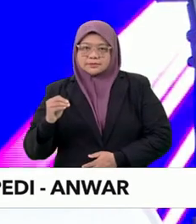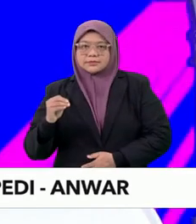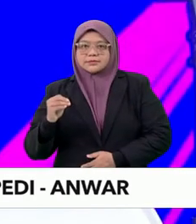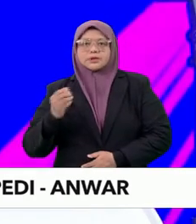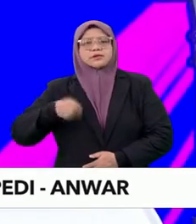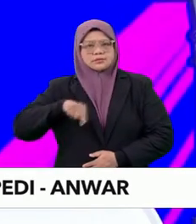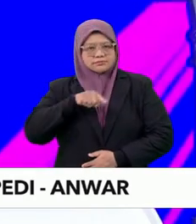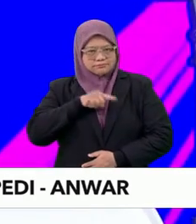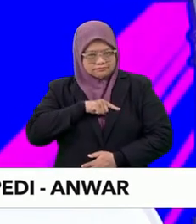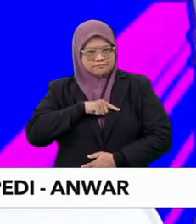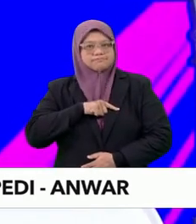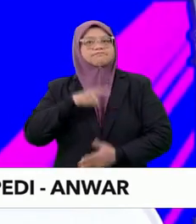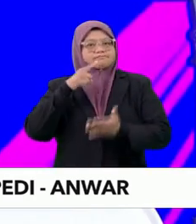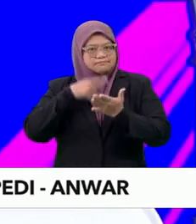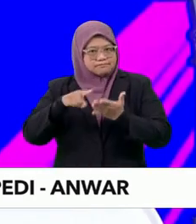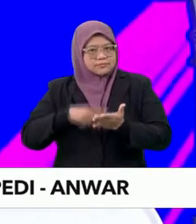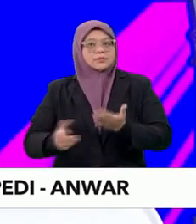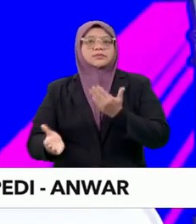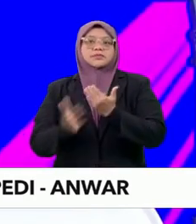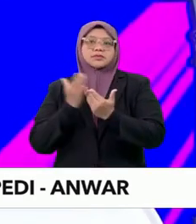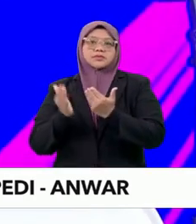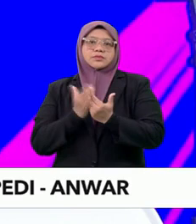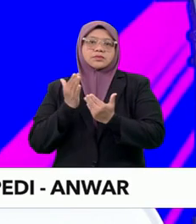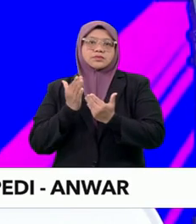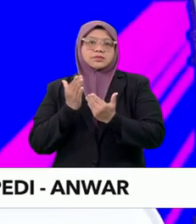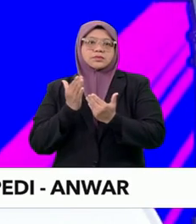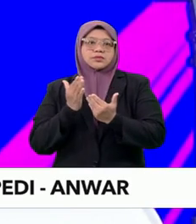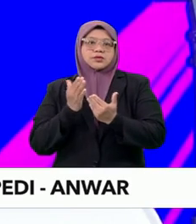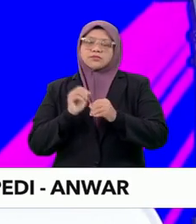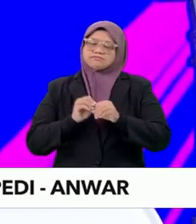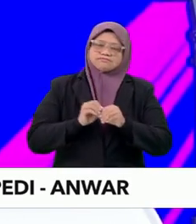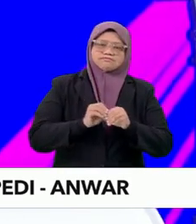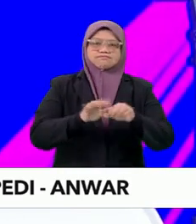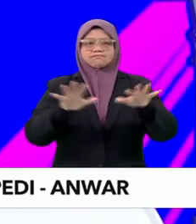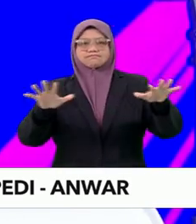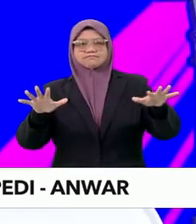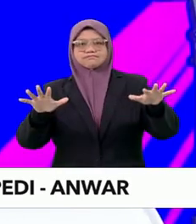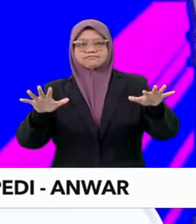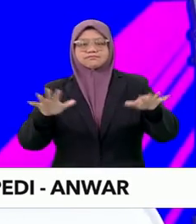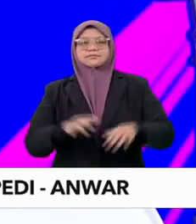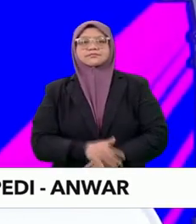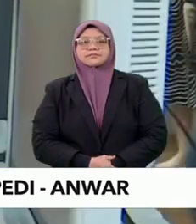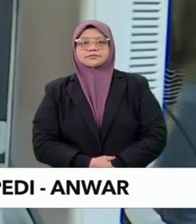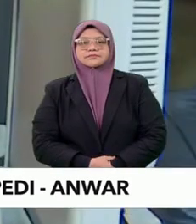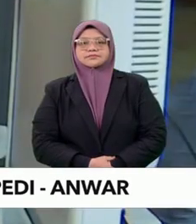kita pastikan kemudahan itu meluas ke semua